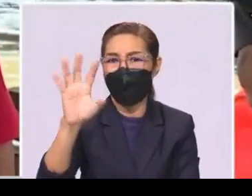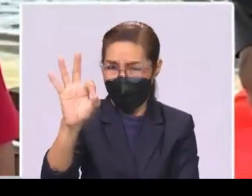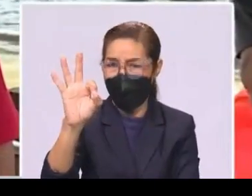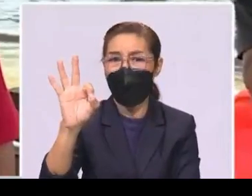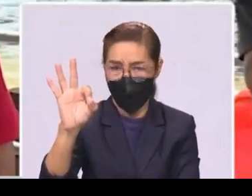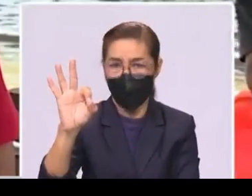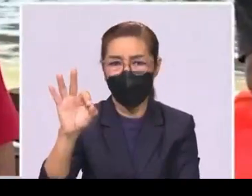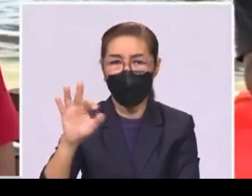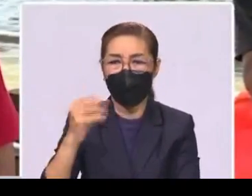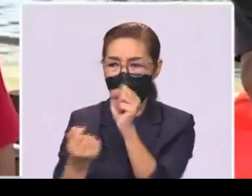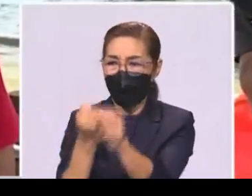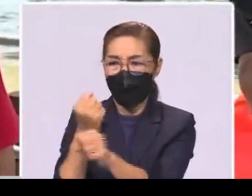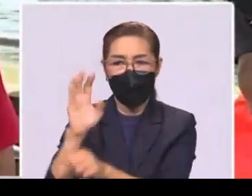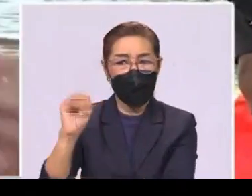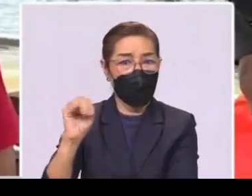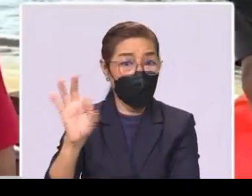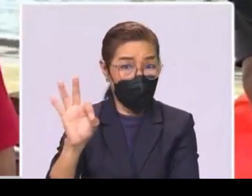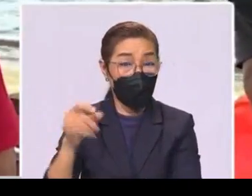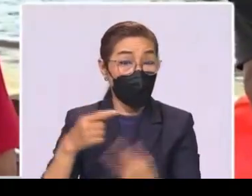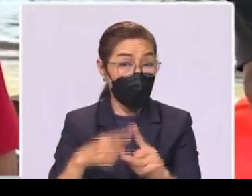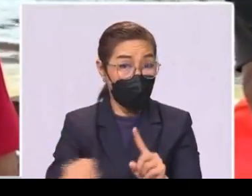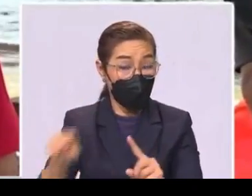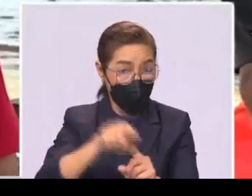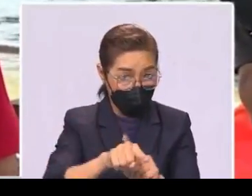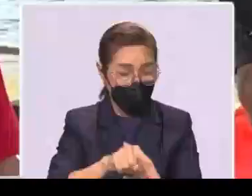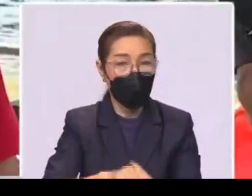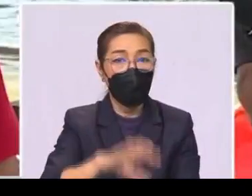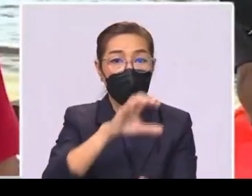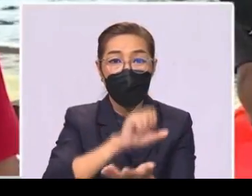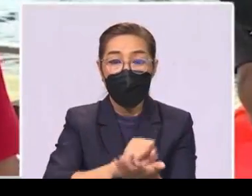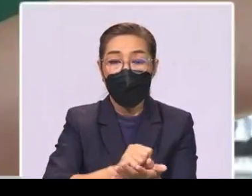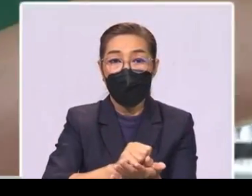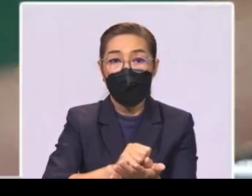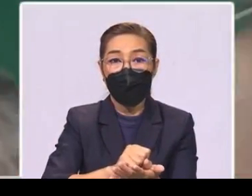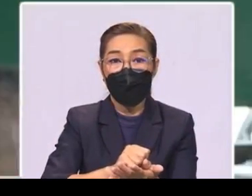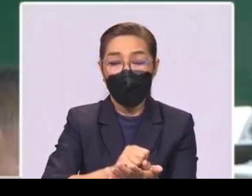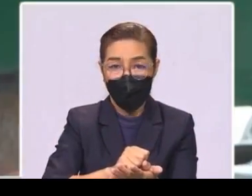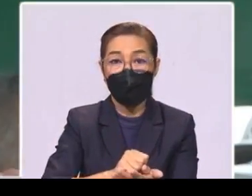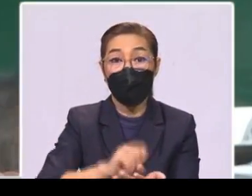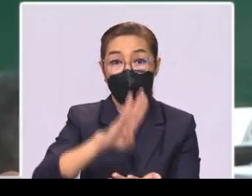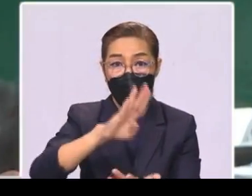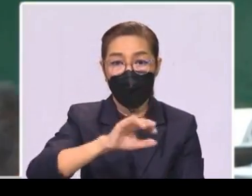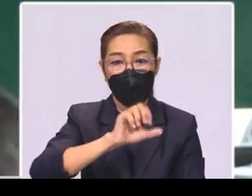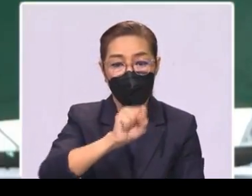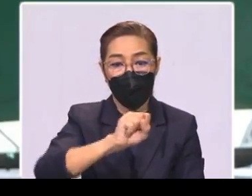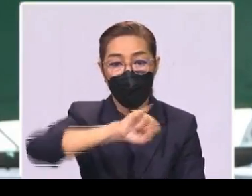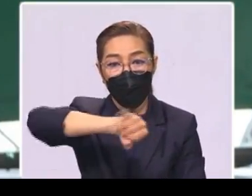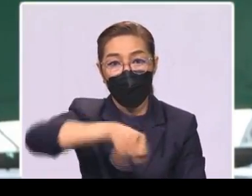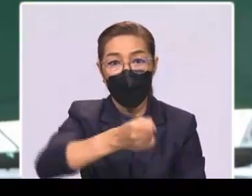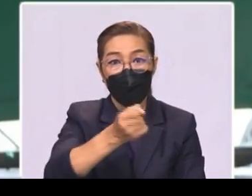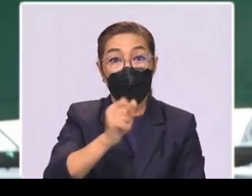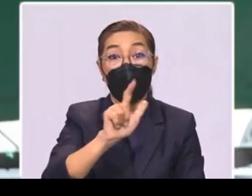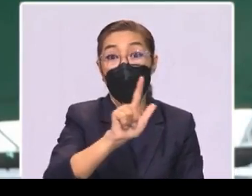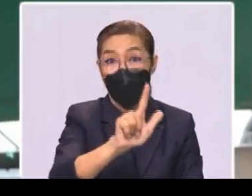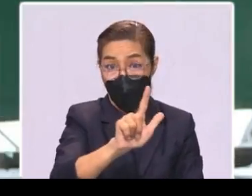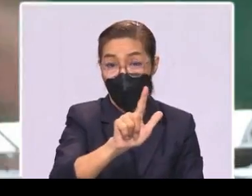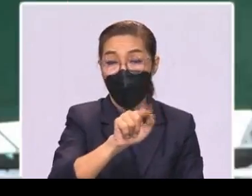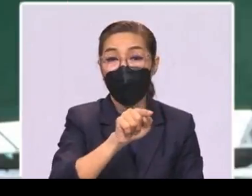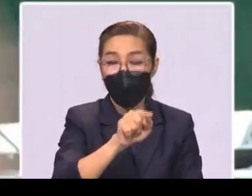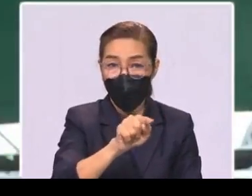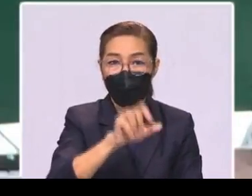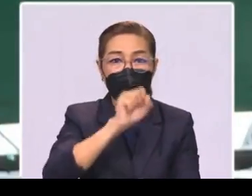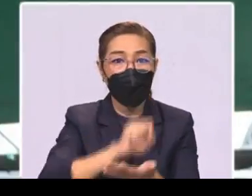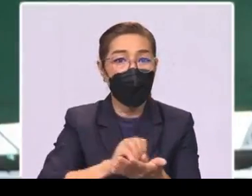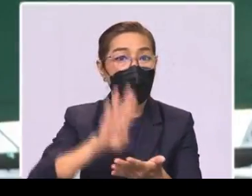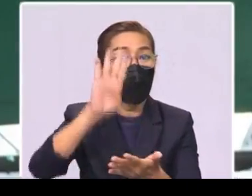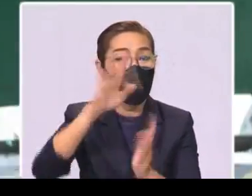น้อยอายุน้อยเป็นอธิการบดีสจรนะราดกระบังเอ้อสถาบันเทคโนโลยีเจ้าคุณ